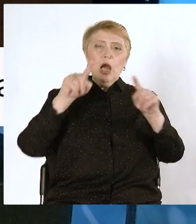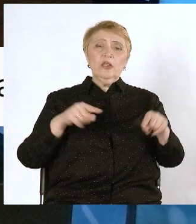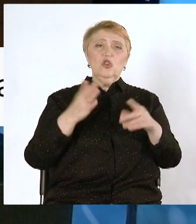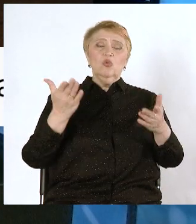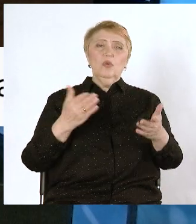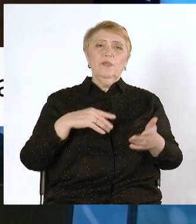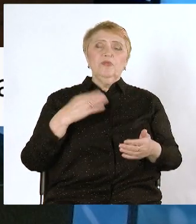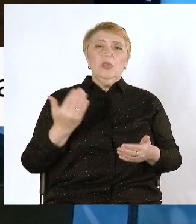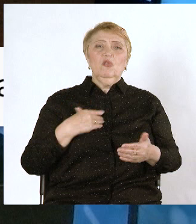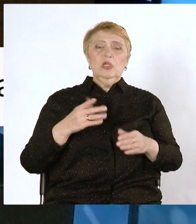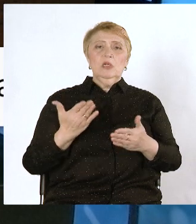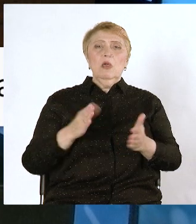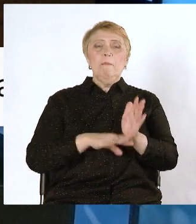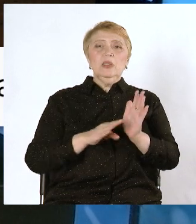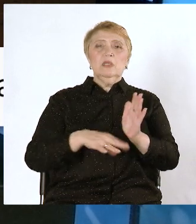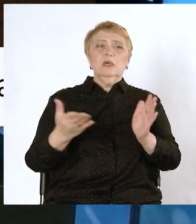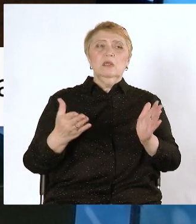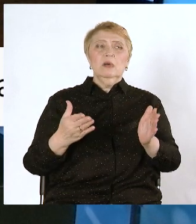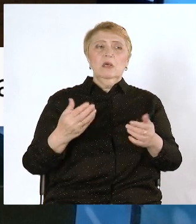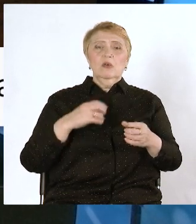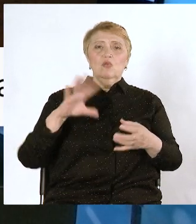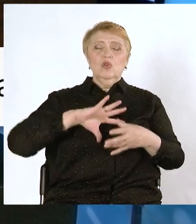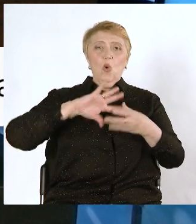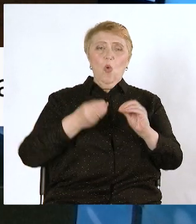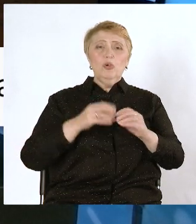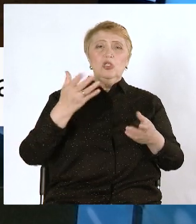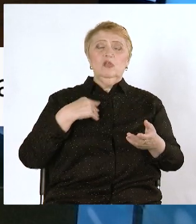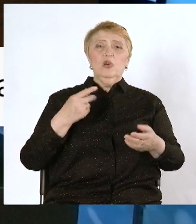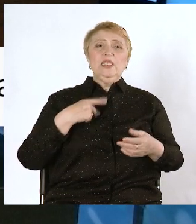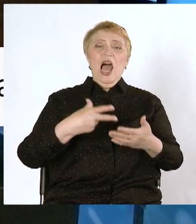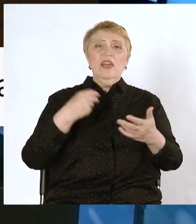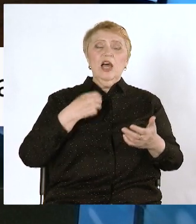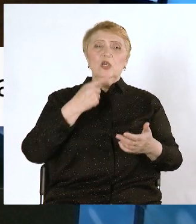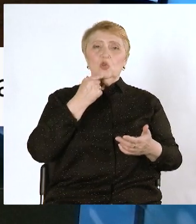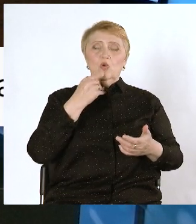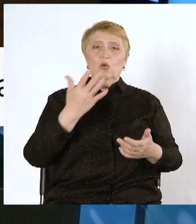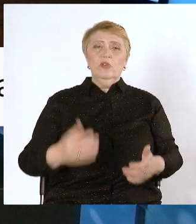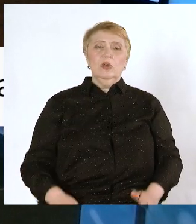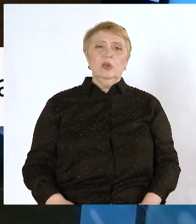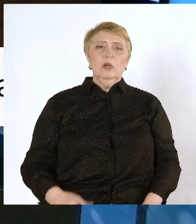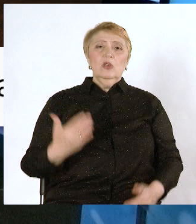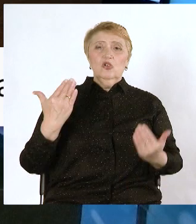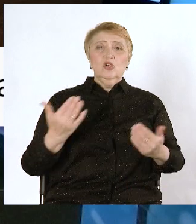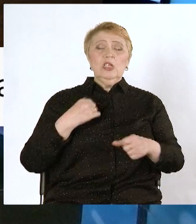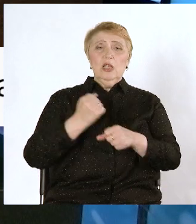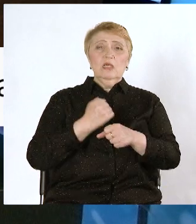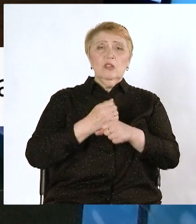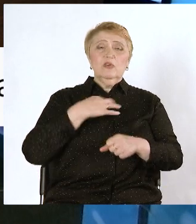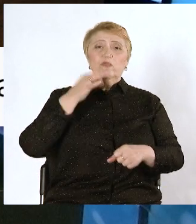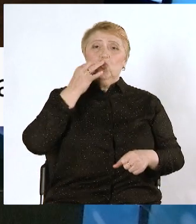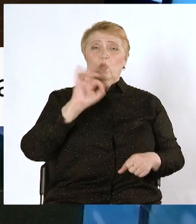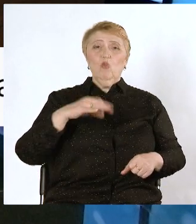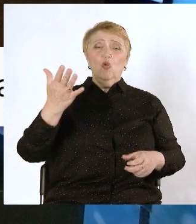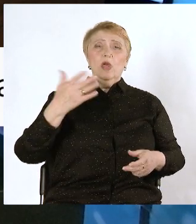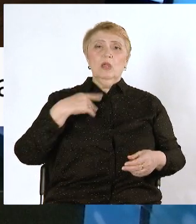элементарные анализы я еще раз повторю то общий анализ крови глюкозы крови это делается в любой поликлинике в любой лаборатории человек